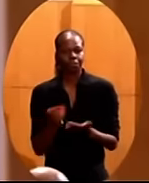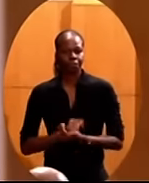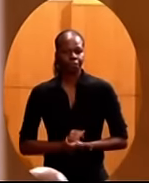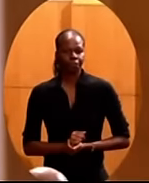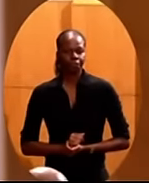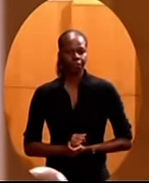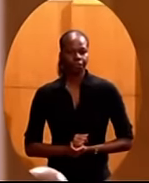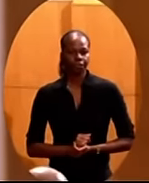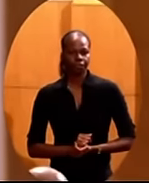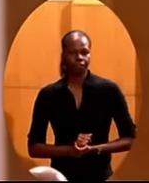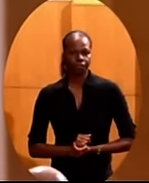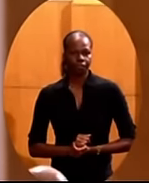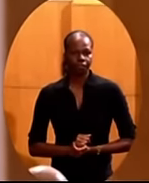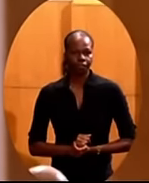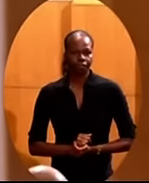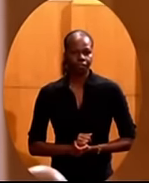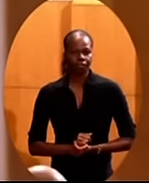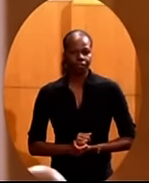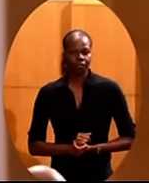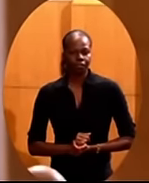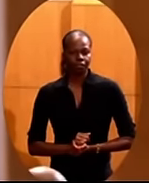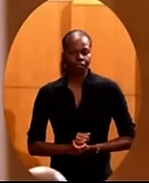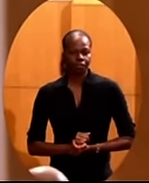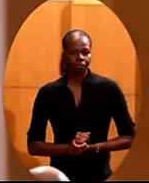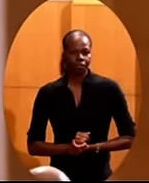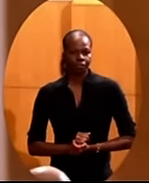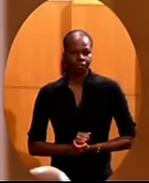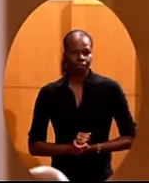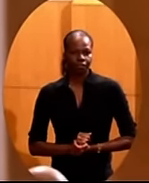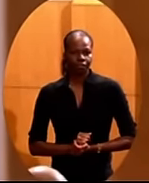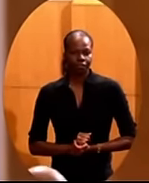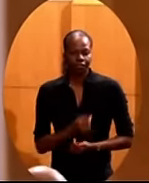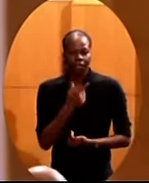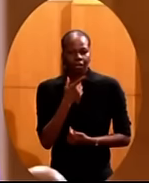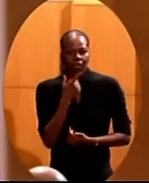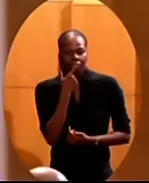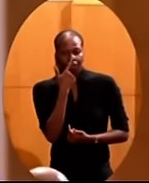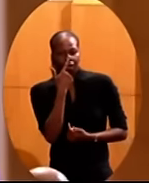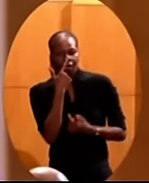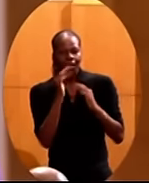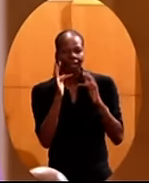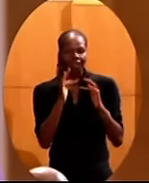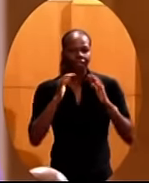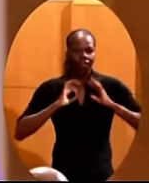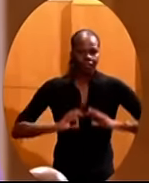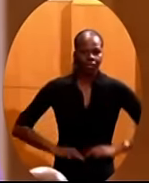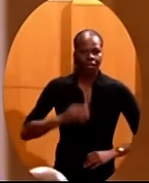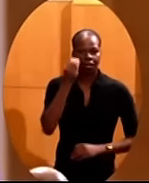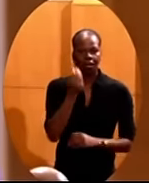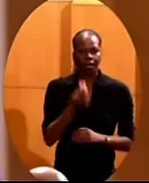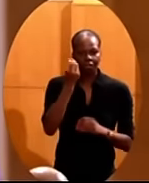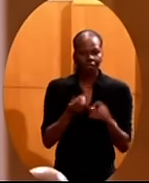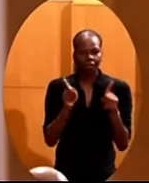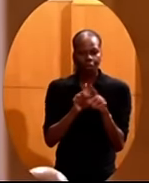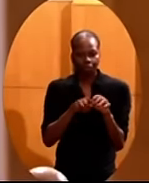qu'il apparaît clairement que le décrochage scolaire est certainement un